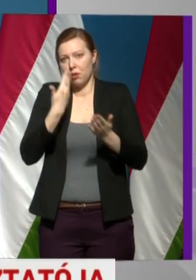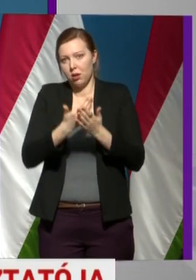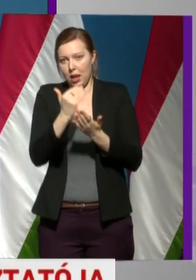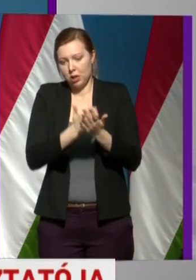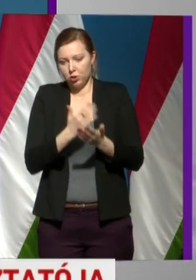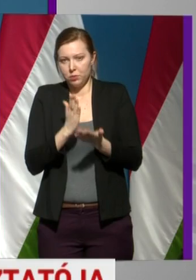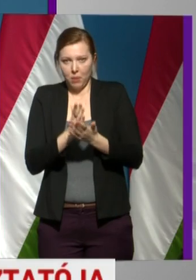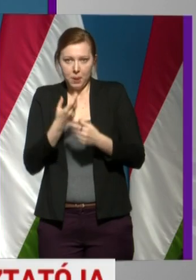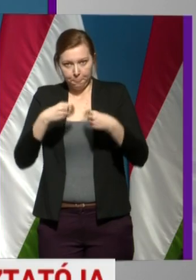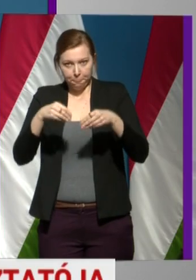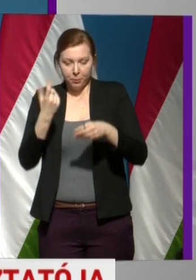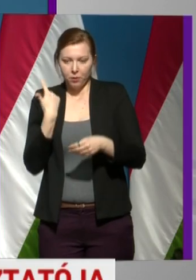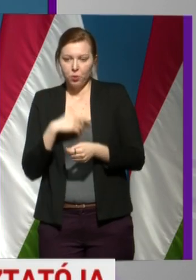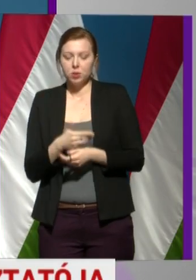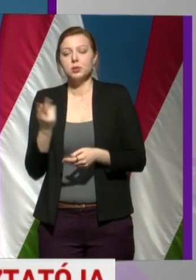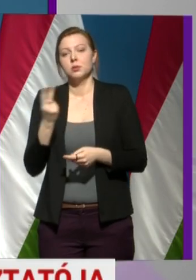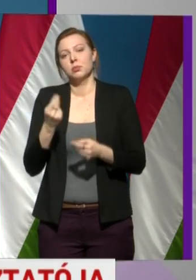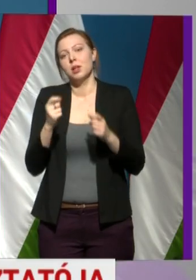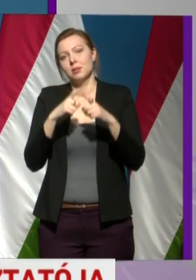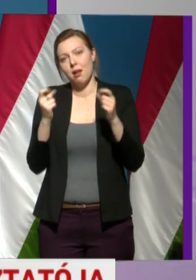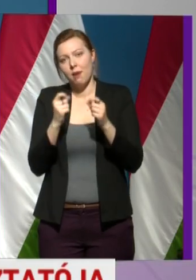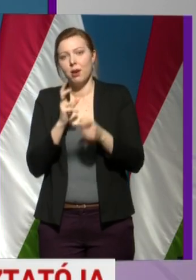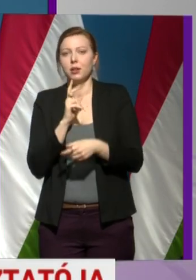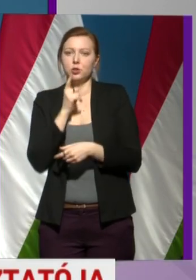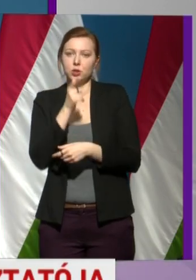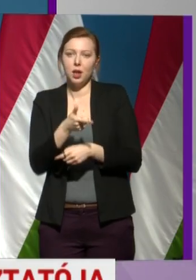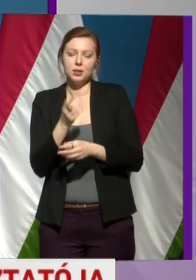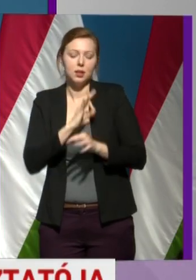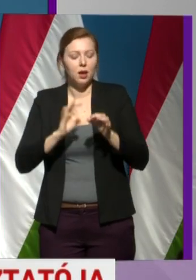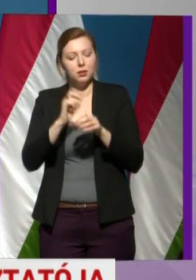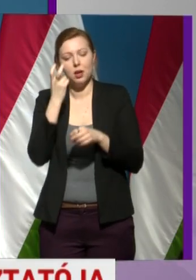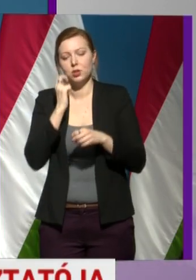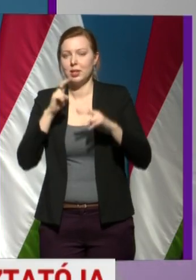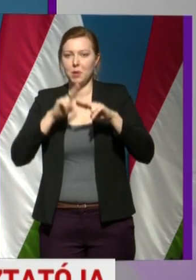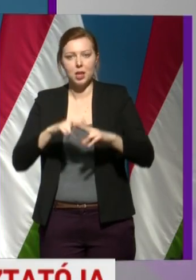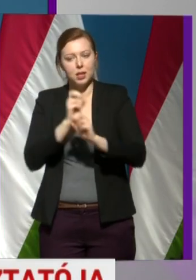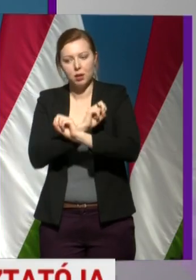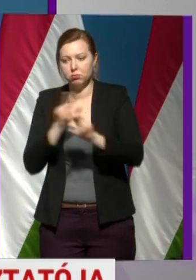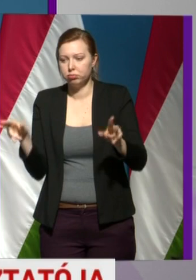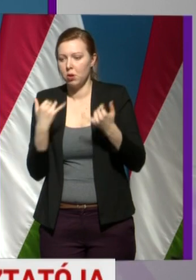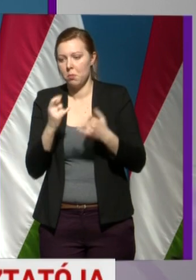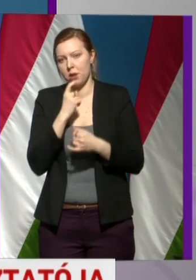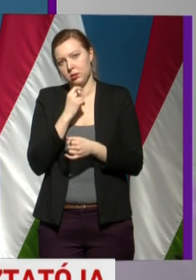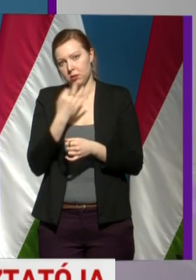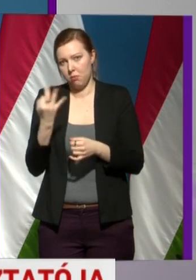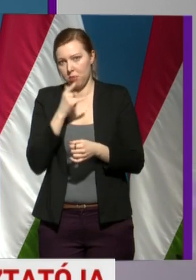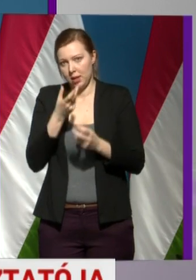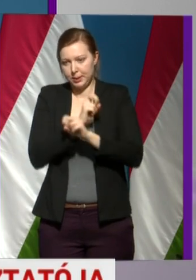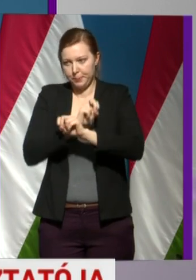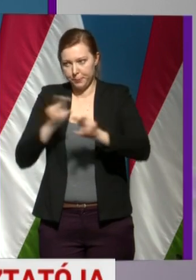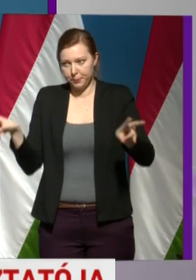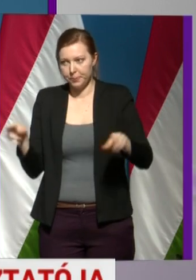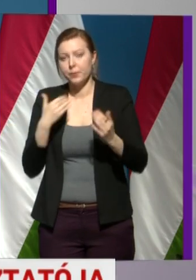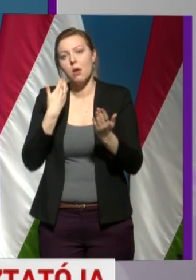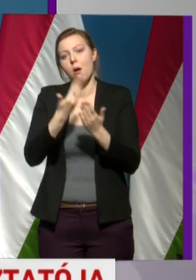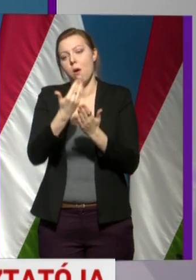elhangzott. Természetesen levelek is mennek ki a teljes intézményrendszer részére, még a mai nap folyamán részünkről. Az